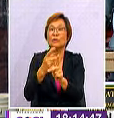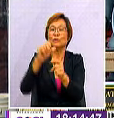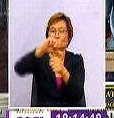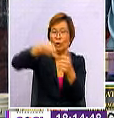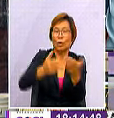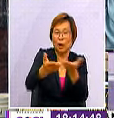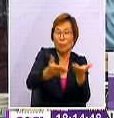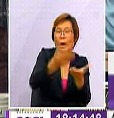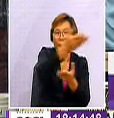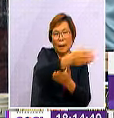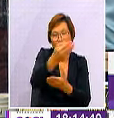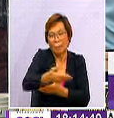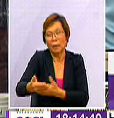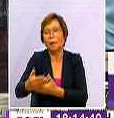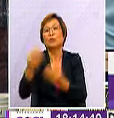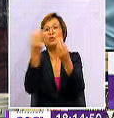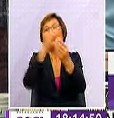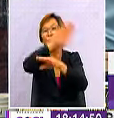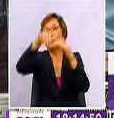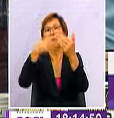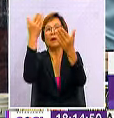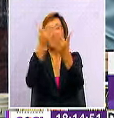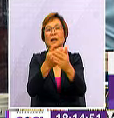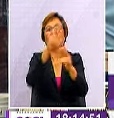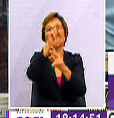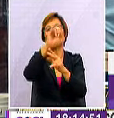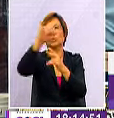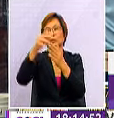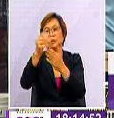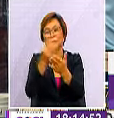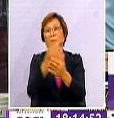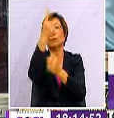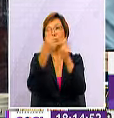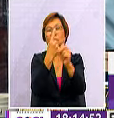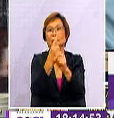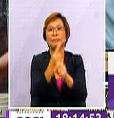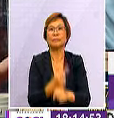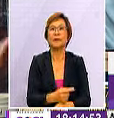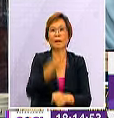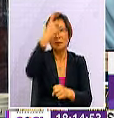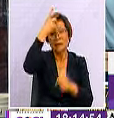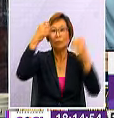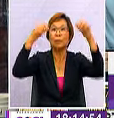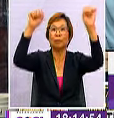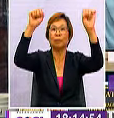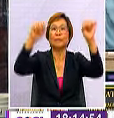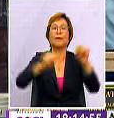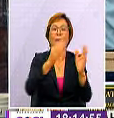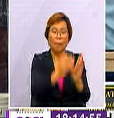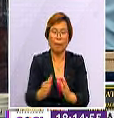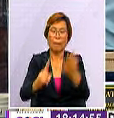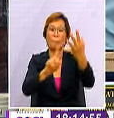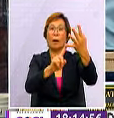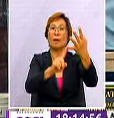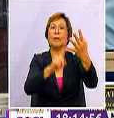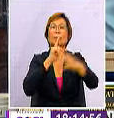dan perkhidmatan dengan jumlah keseluruhan sehingga RM20 juta setahun. Dato' Yang di-Pertua, strategi keempat